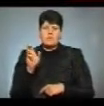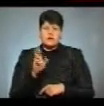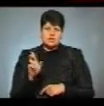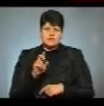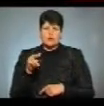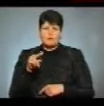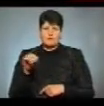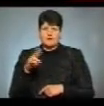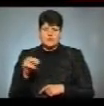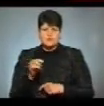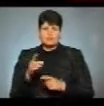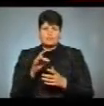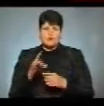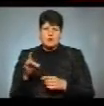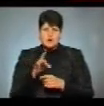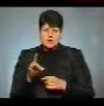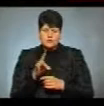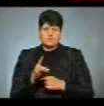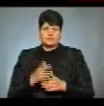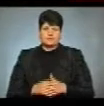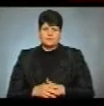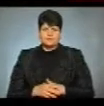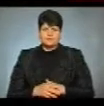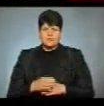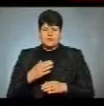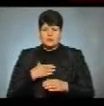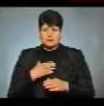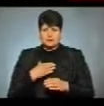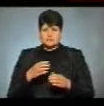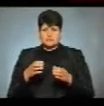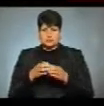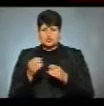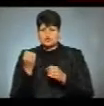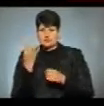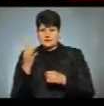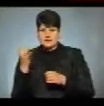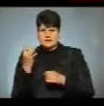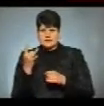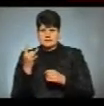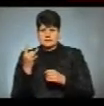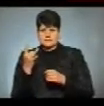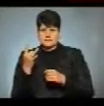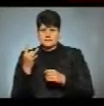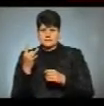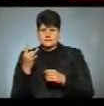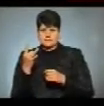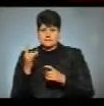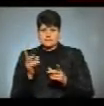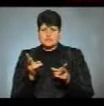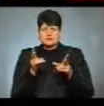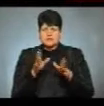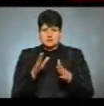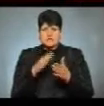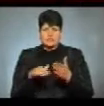Негода сталася 28 квітня на Тернопільщині. Наші підрозділи 14 разів залучалися до ліквідації